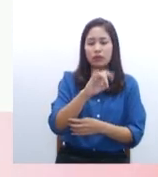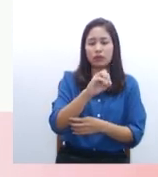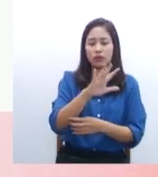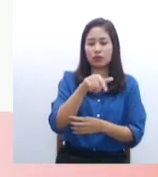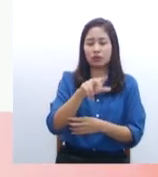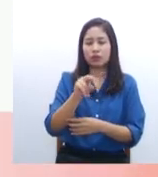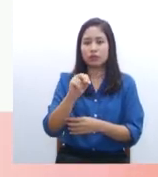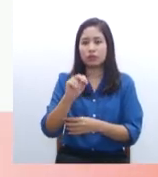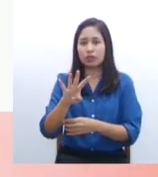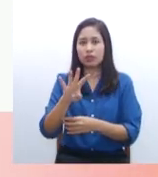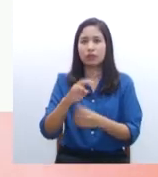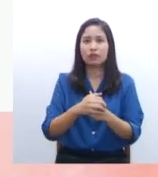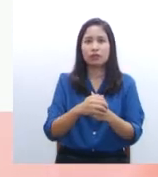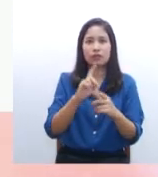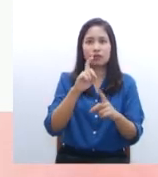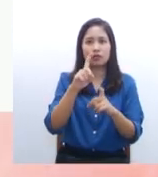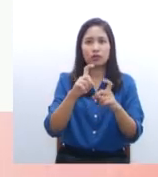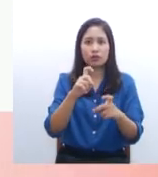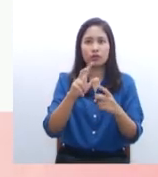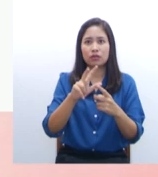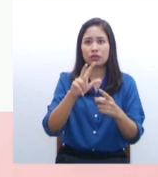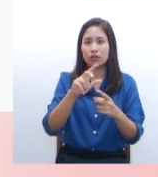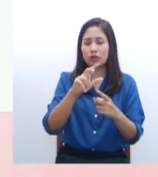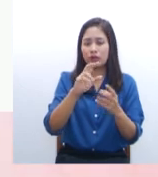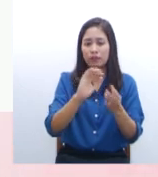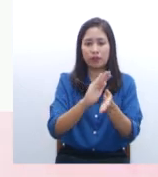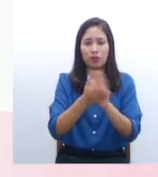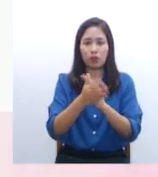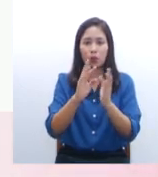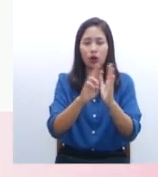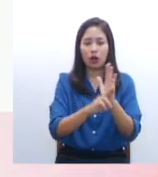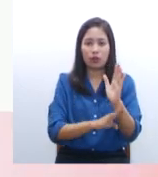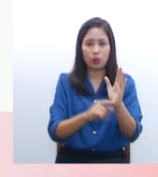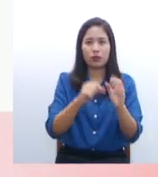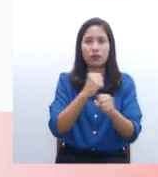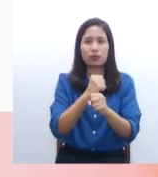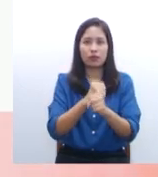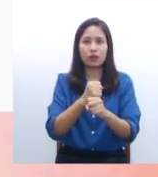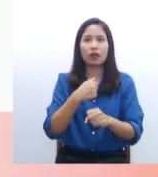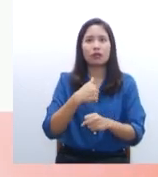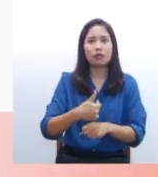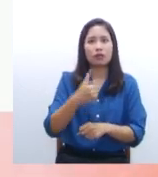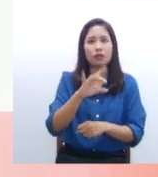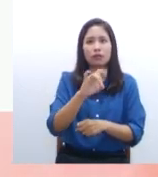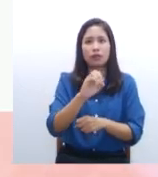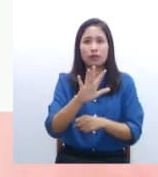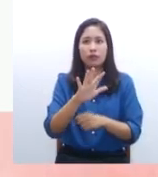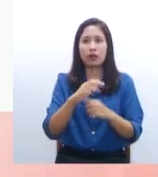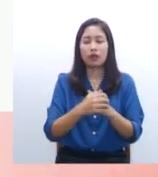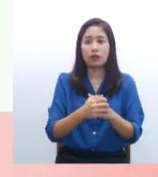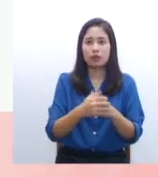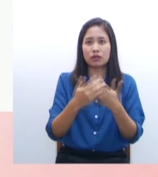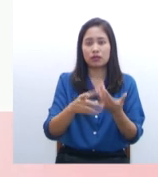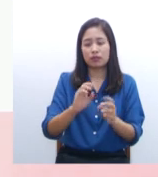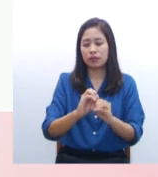คะแนนนะครับตัวชี้วัดที่8การปรับปรุงระบบการทำงานได้ 85.02 คะแนนนะครับตัวชี้วัดที่9การเปิดเผยข้อมูล